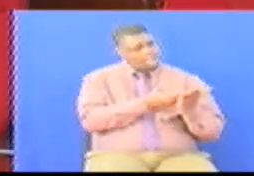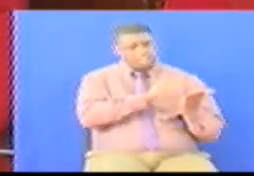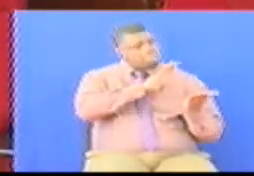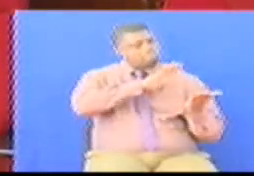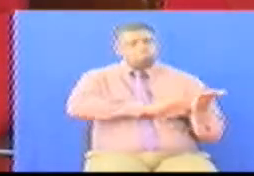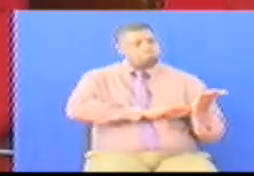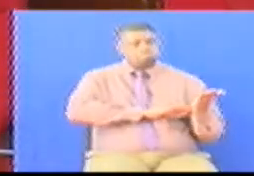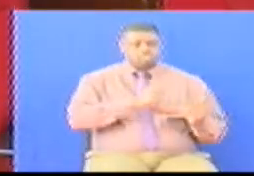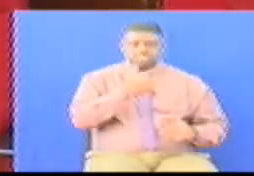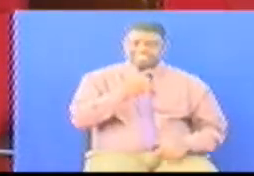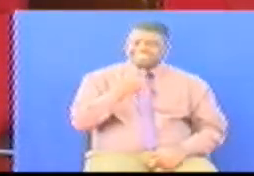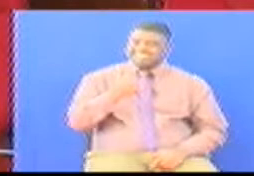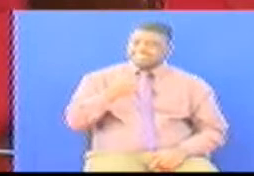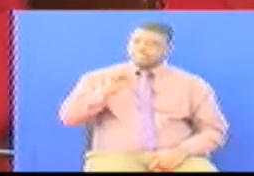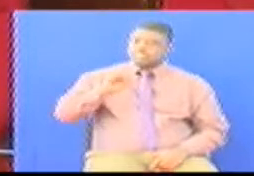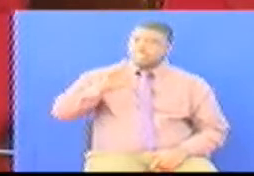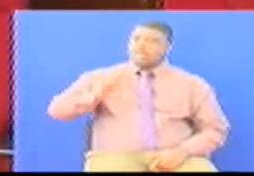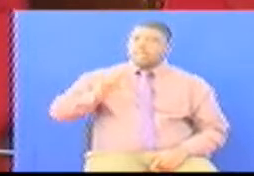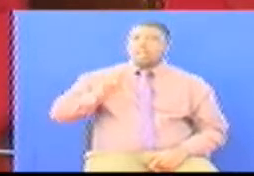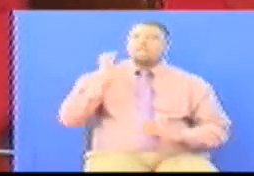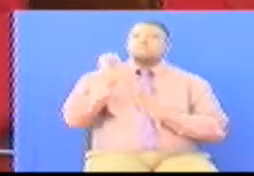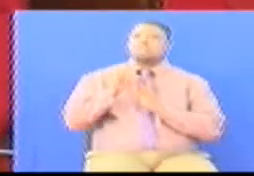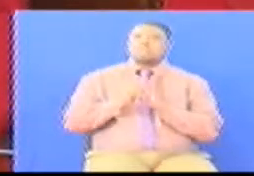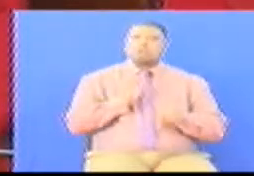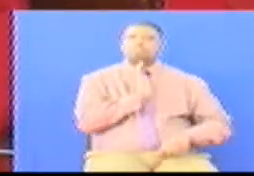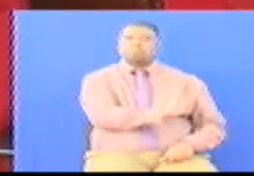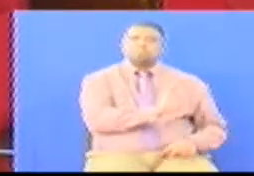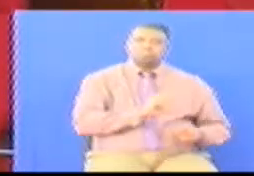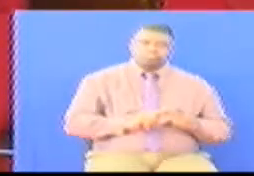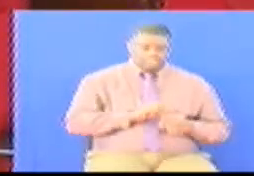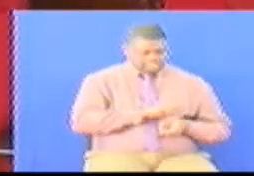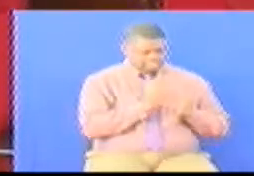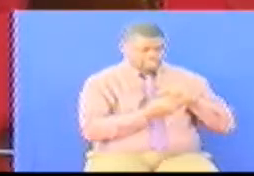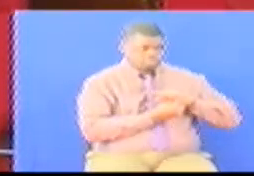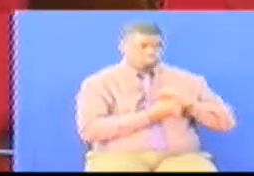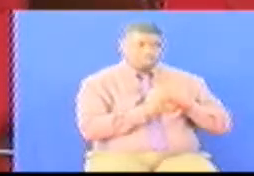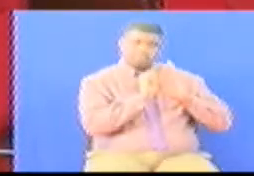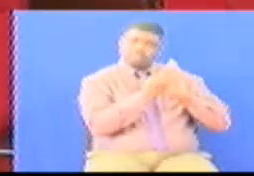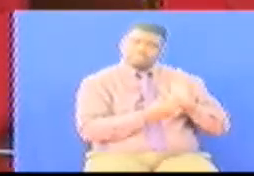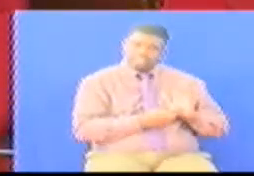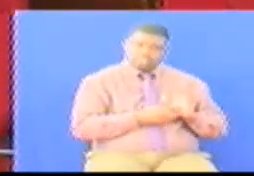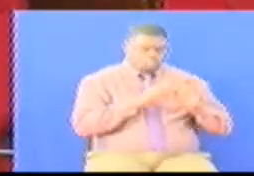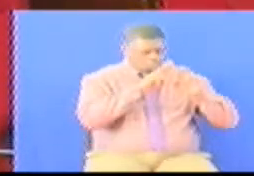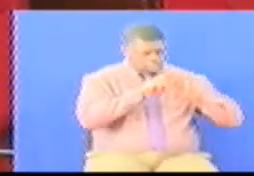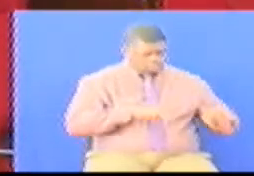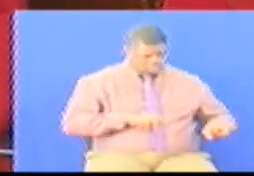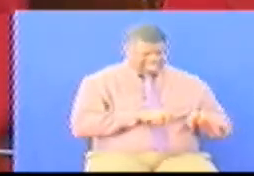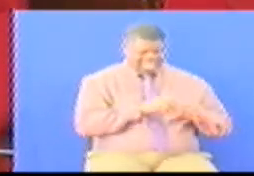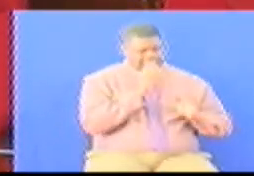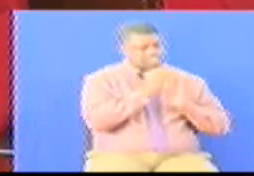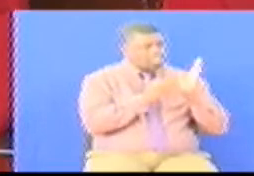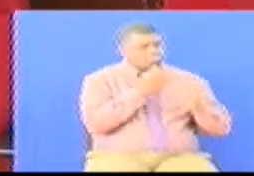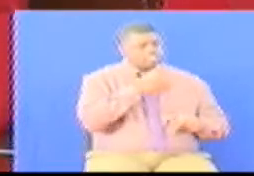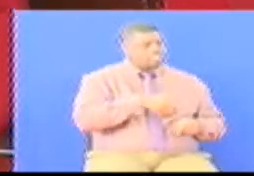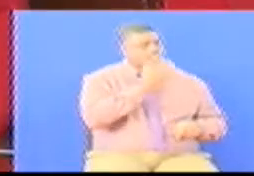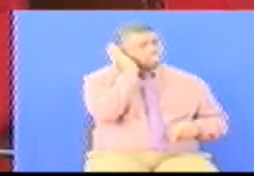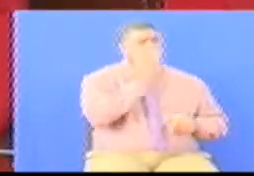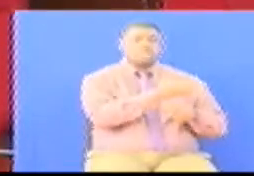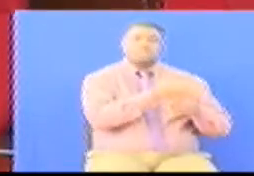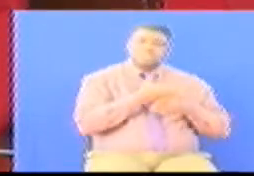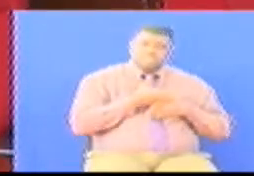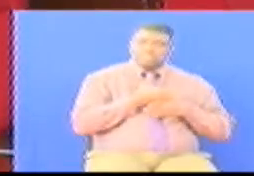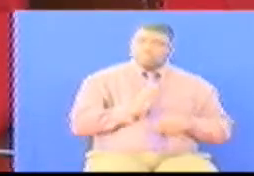TTCL. Hata hivyo, kinyume na masharti ya kifungu cha 13 cha sheria ya ukaguzi wa umma namba 11 ya mwaka